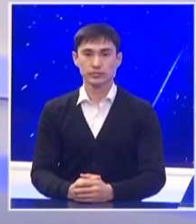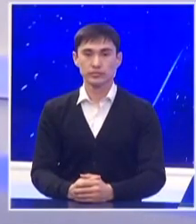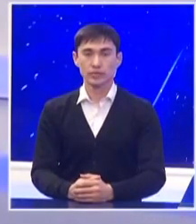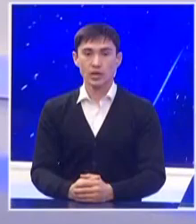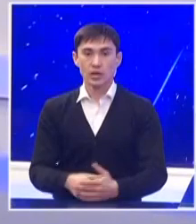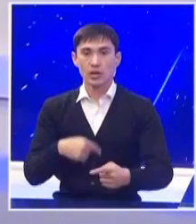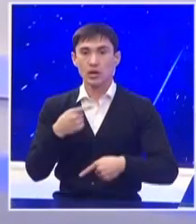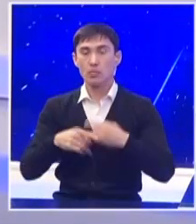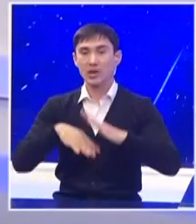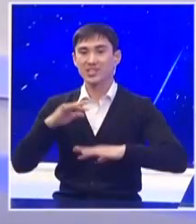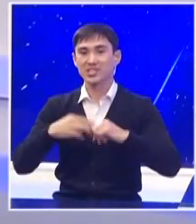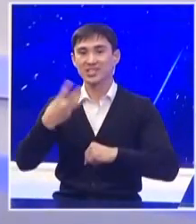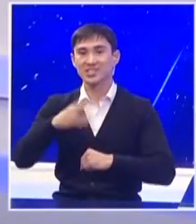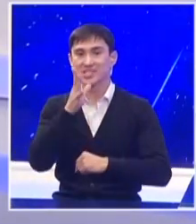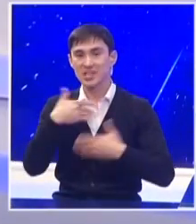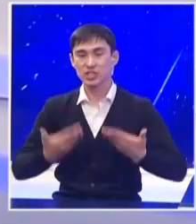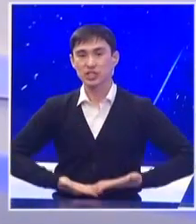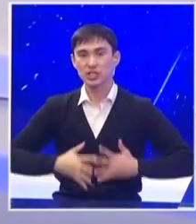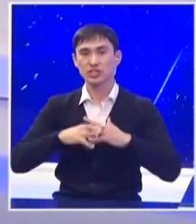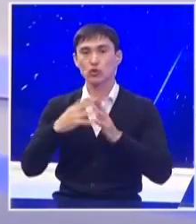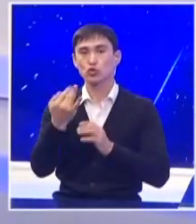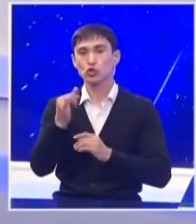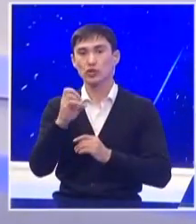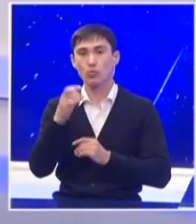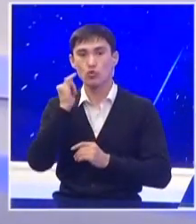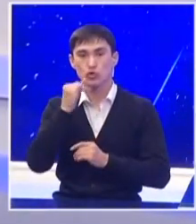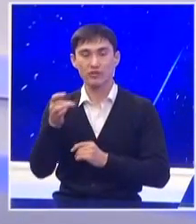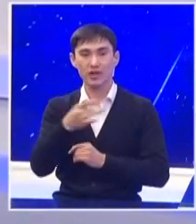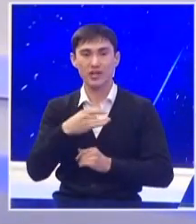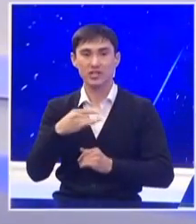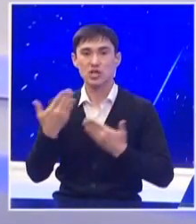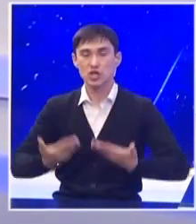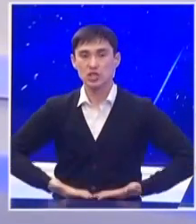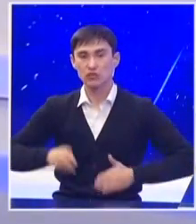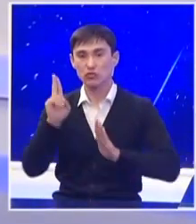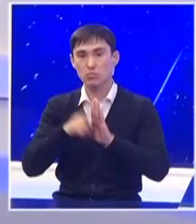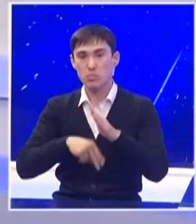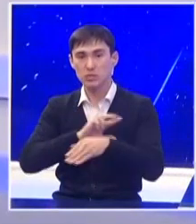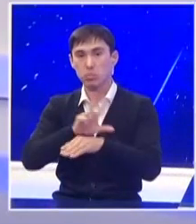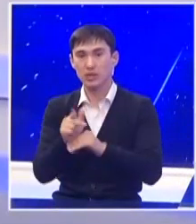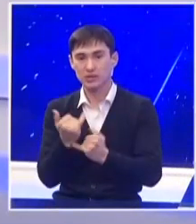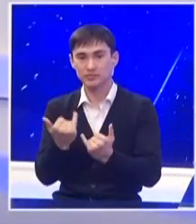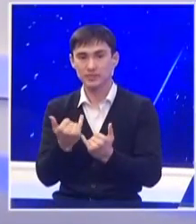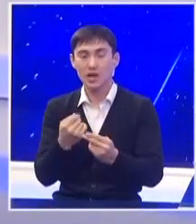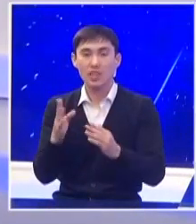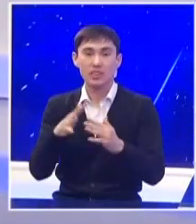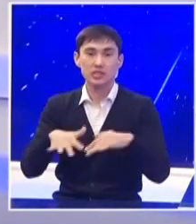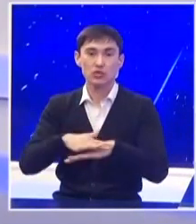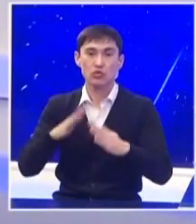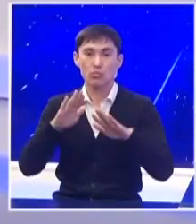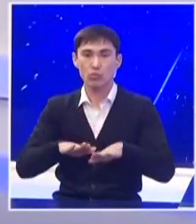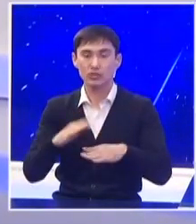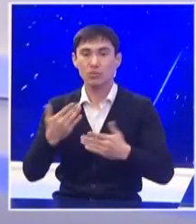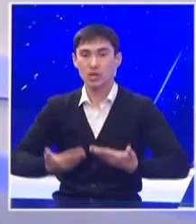На стыке времен. Практически 30 лет жители села Узунтам Уйгурского района живут без элементарных благ цивилизации. В населенном пункте,